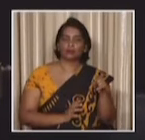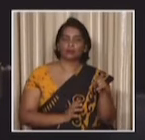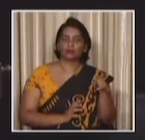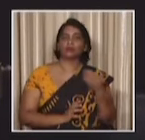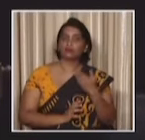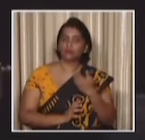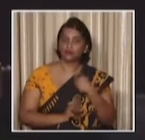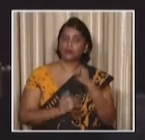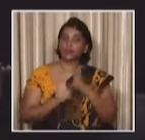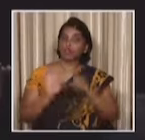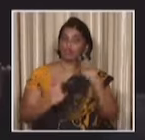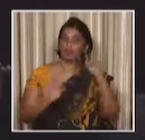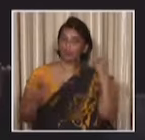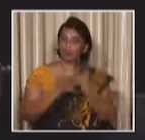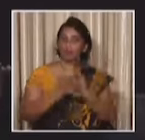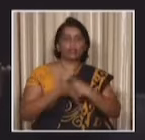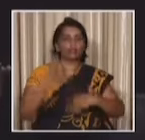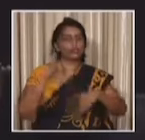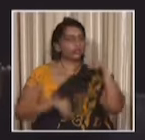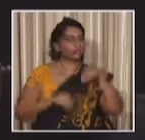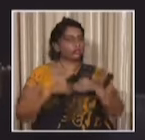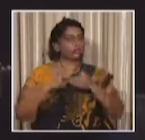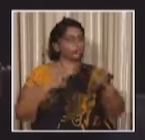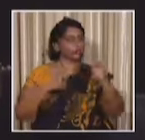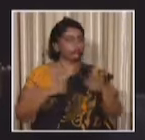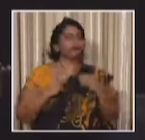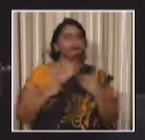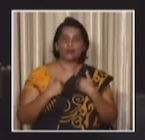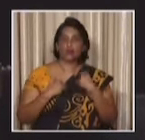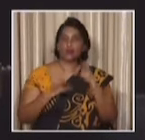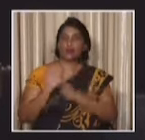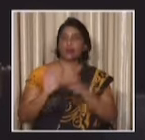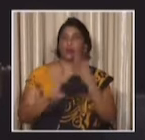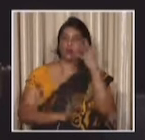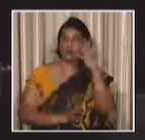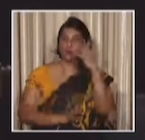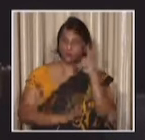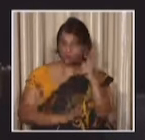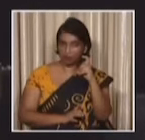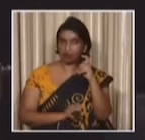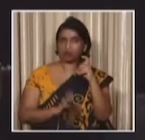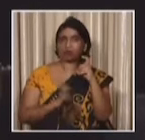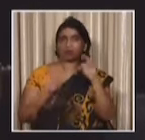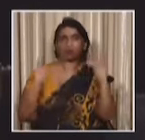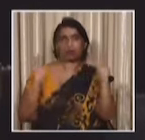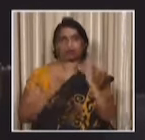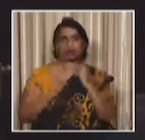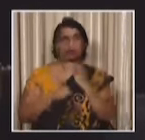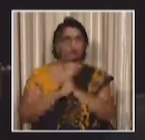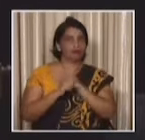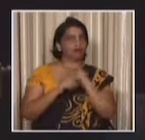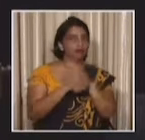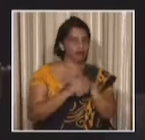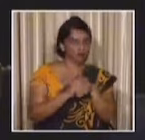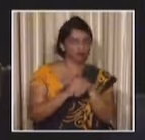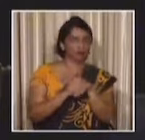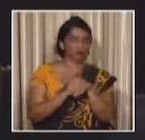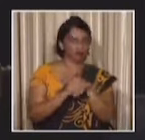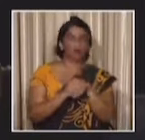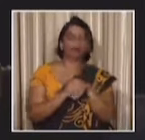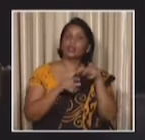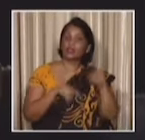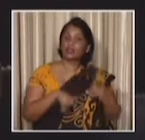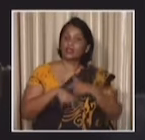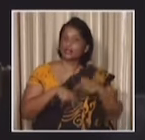මගේ අවුරුදු 20ක දේශපාලන ගමන තුළ අවුරුදු 4 වගේ කෙටි කාලයක් තමයි මම ආණ්ඩු පක්ෂයේ හිටියේ. මේ